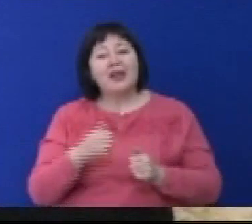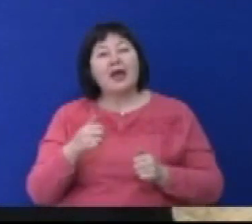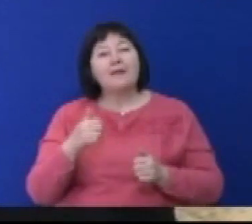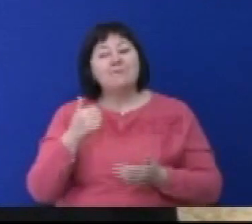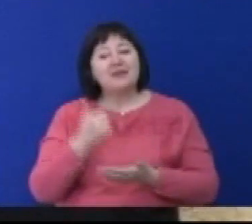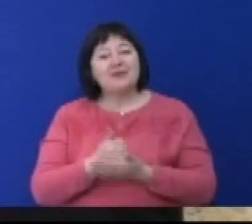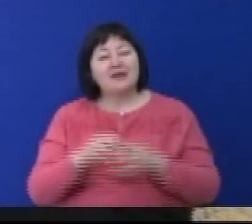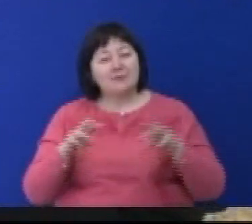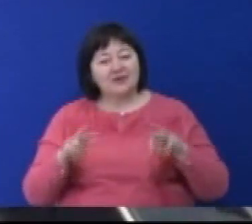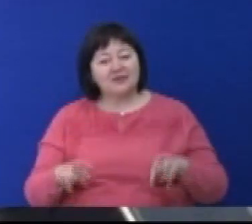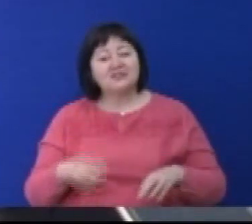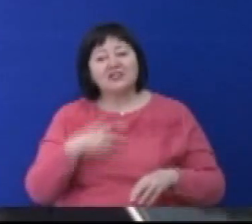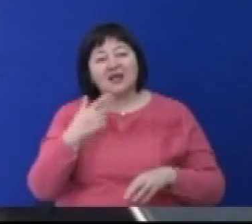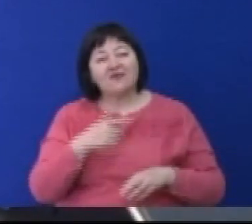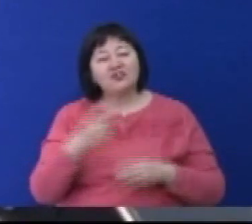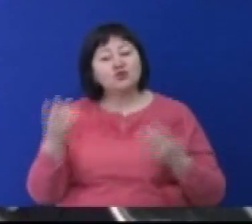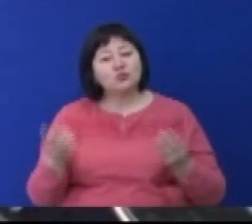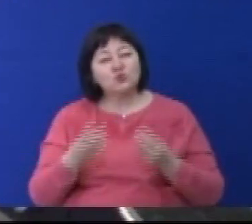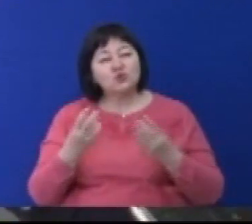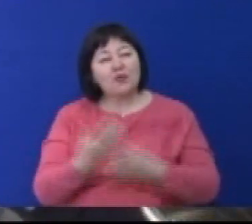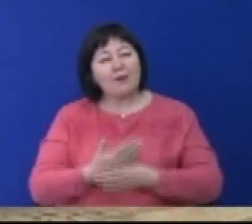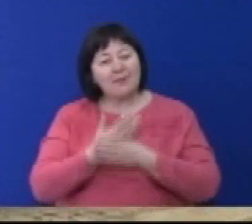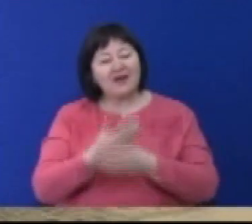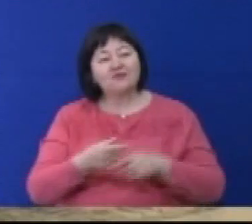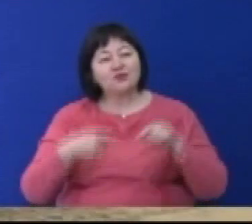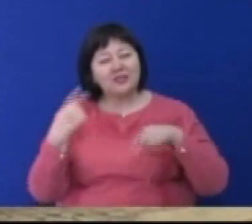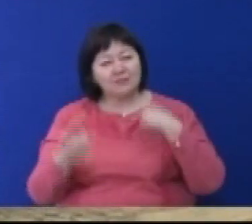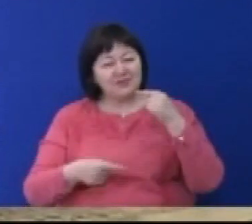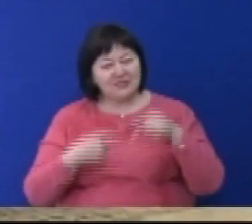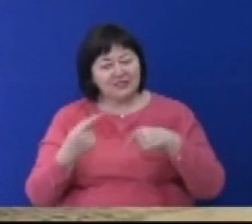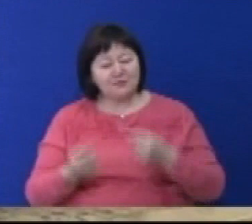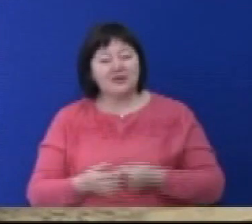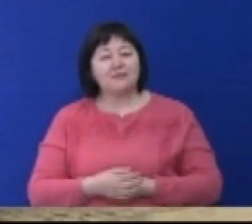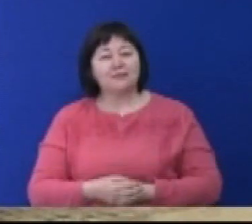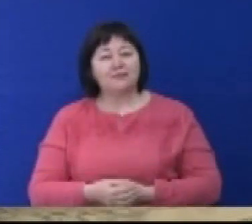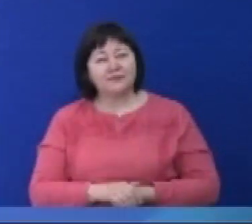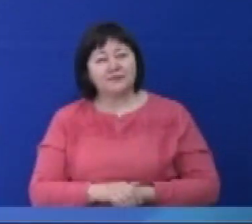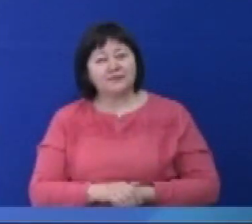бастамаларды алдағы уақытта да қолдау керектігін атап өтті. Гүлназ Қаукен, Ильяс Сабитұлы, Семей телеарнасы.